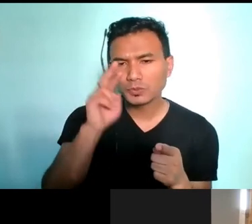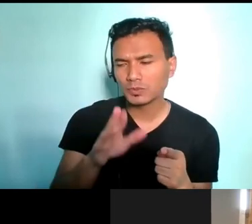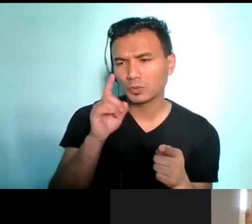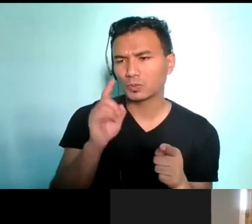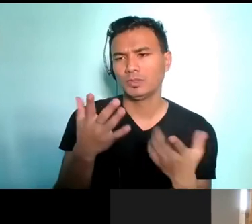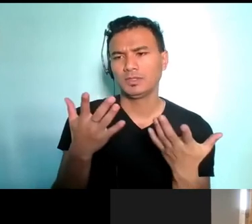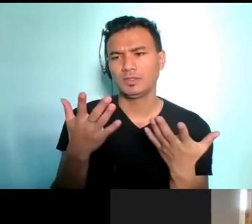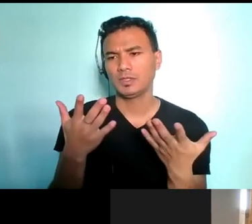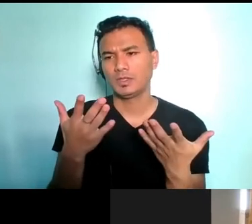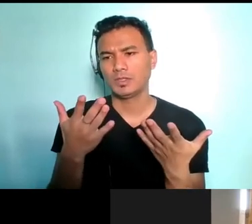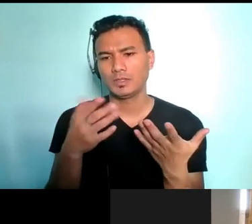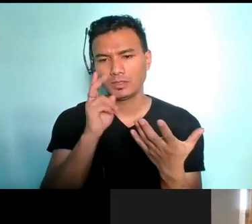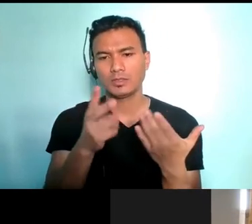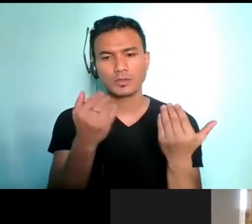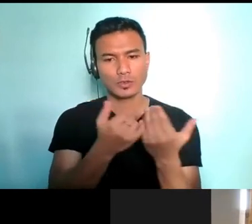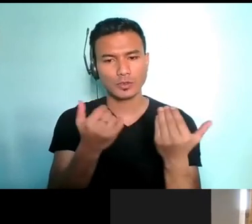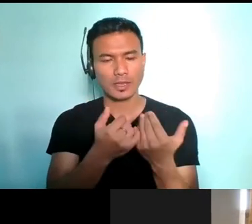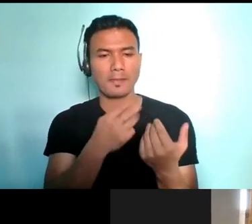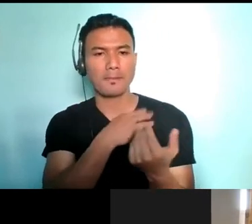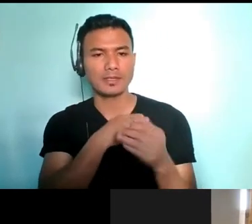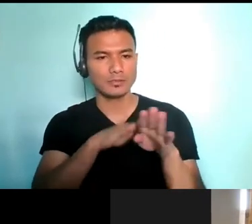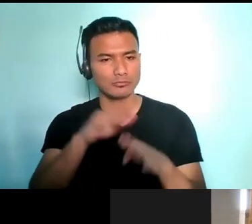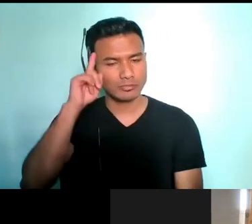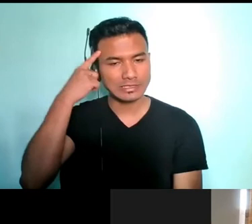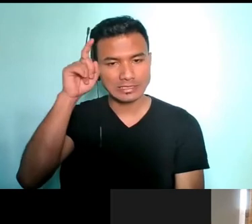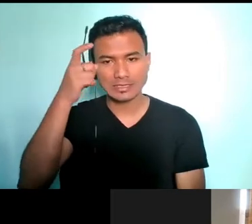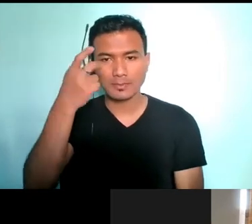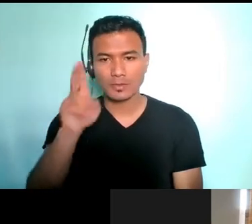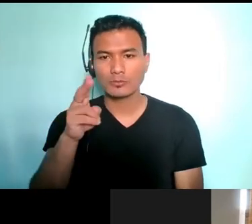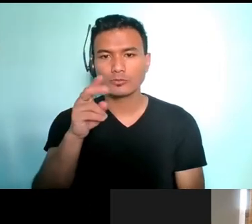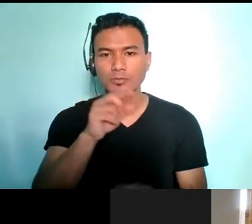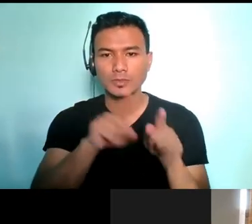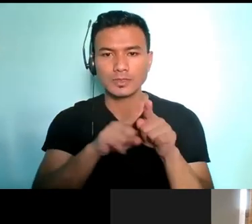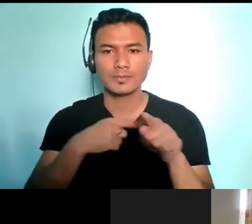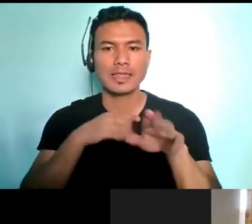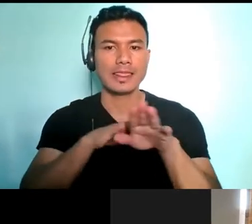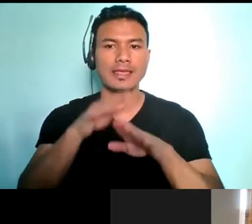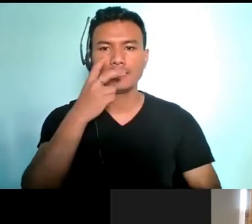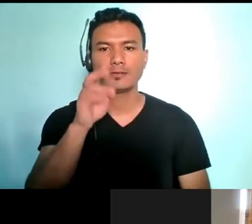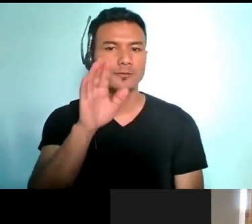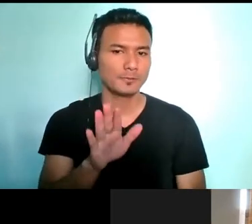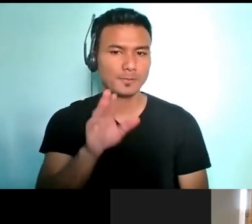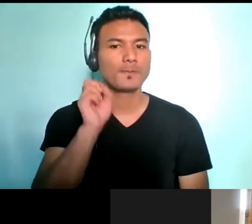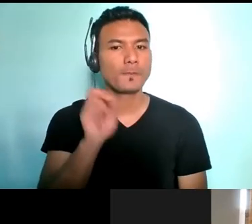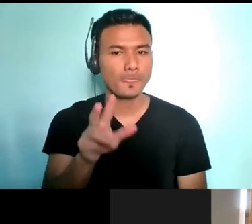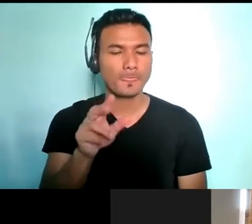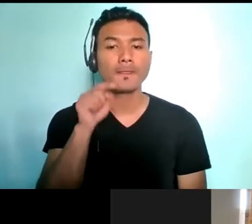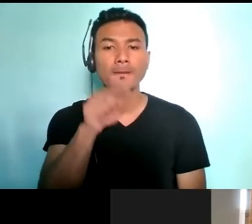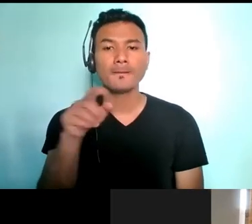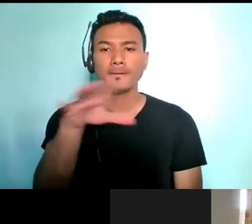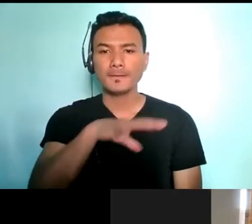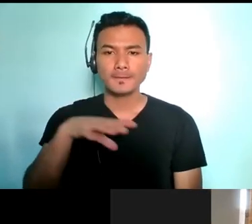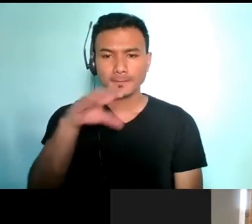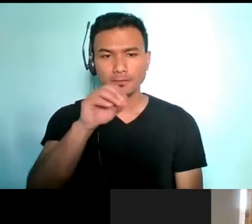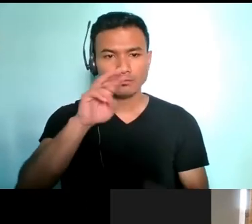रहेछ नि त होइन त्यो गर्दा गर्दा मान्छेहरू डिप्रेसनमा गएको केसहरू पनि मैले एकदमै धेरै देखेको छु तर यो सबै हुनुमा